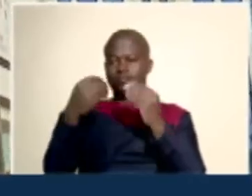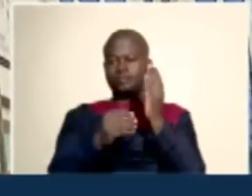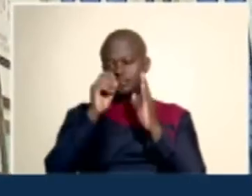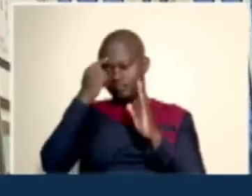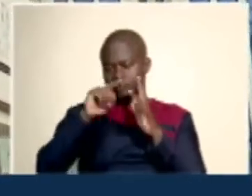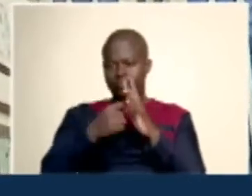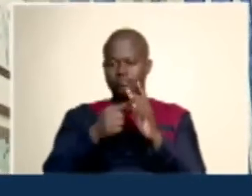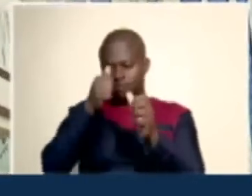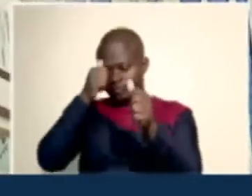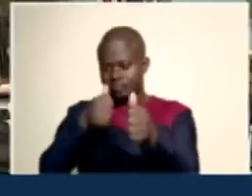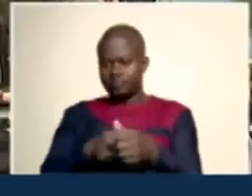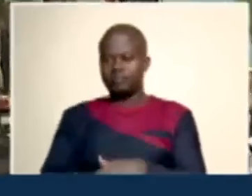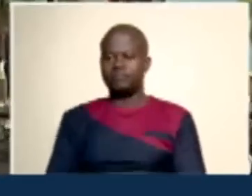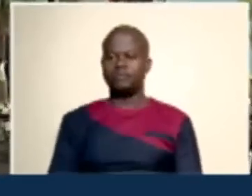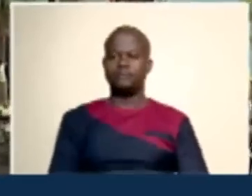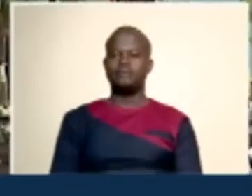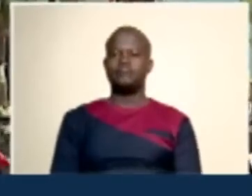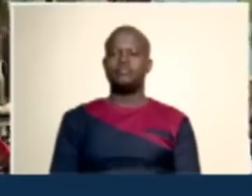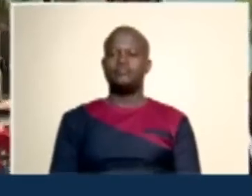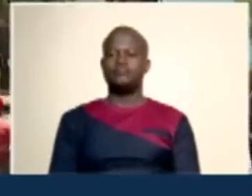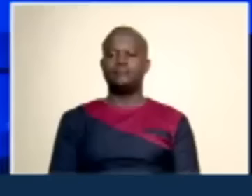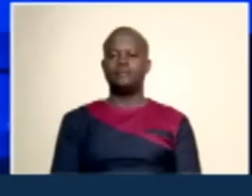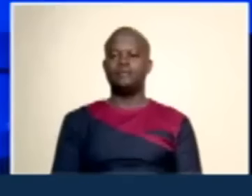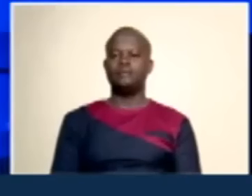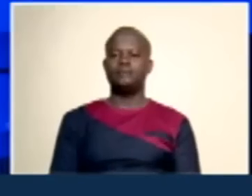rigatangira gukurikizwa. Jean Claude Mutuyezu, I Kigali.